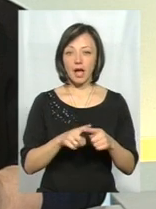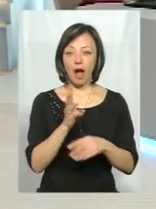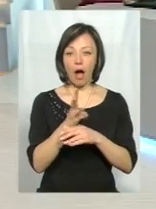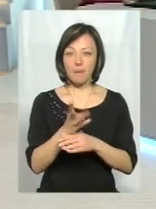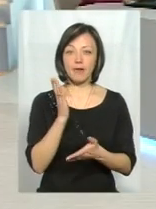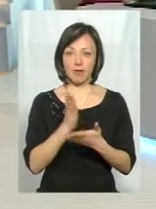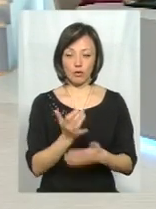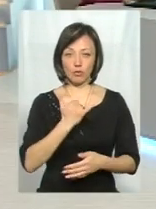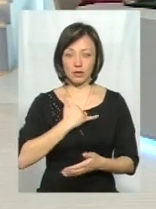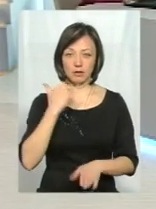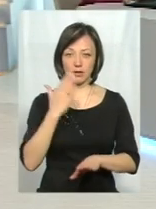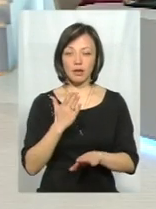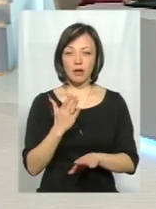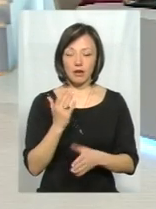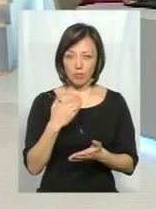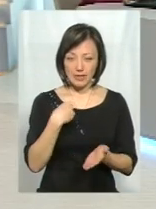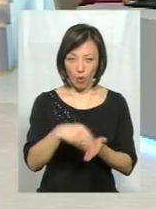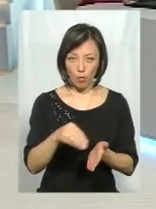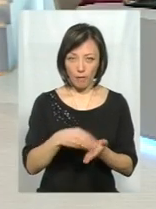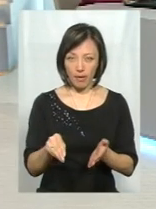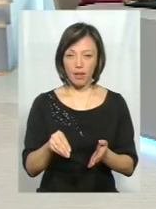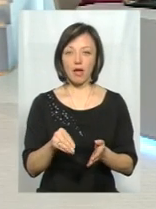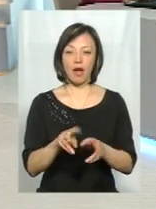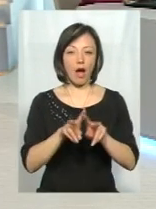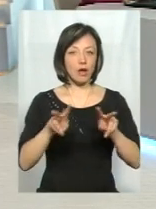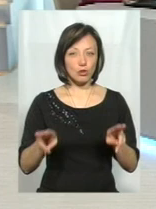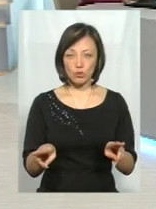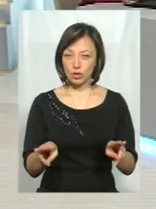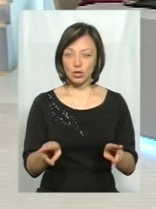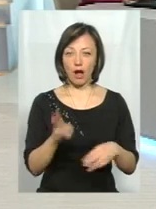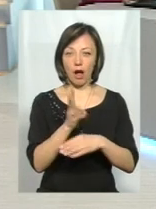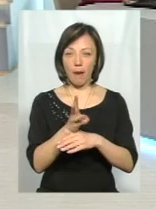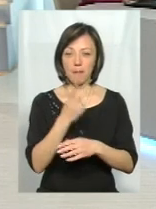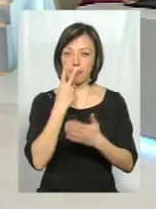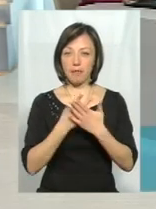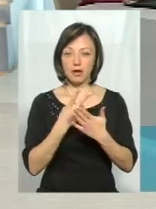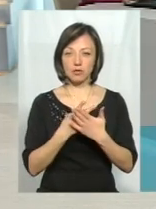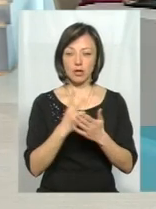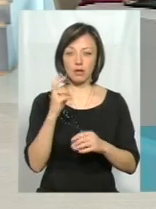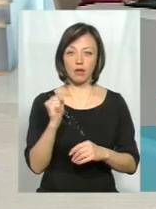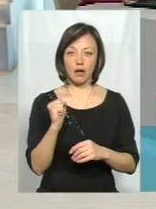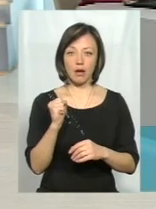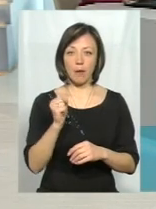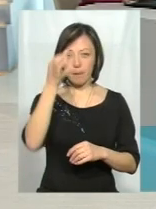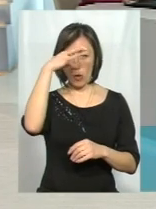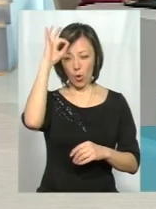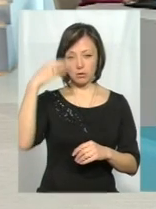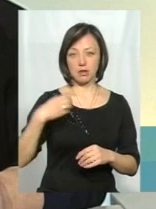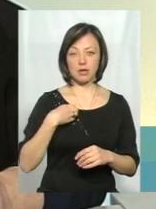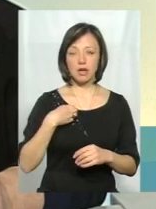є наявні. Головним управлінням вони закуплені. Вони аналогічні камерам, які ми бачили на